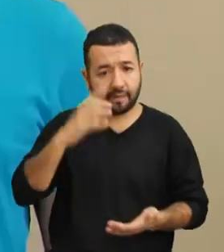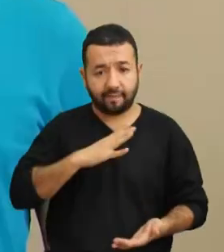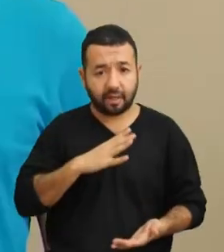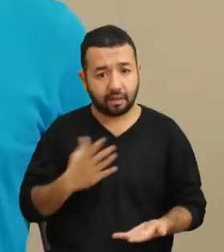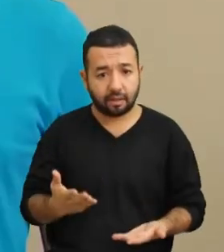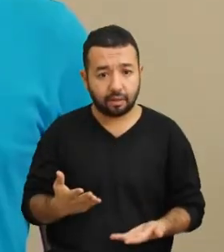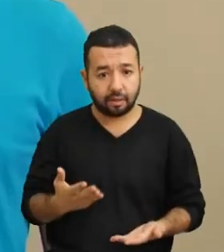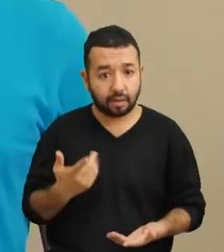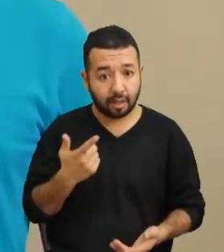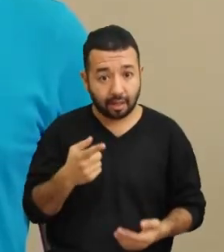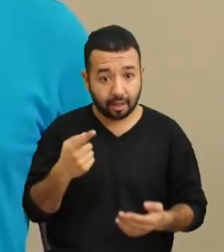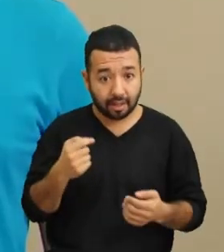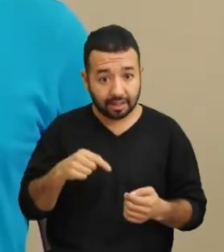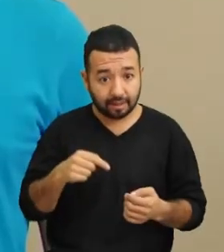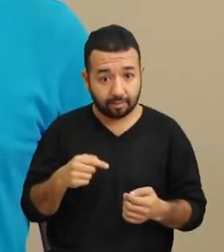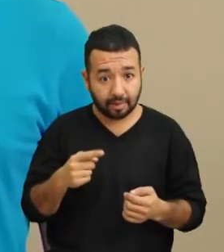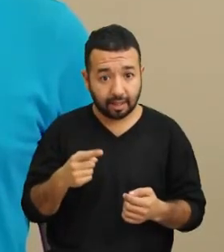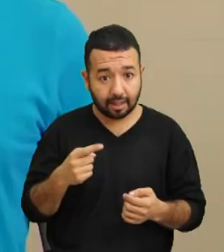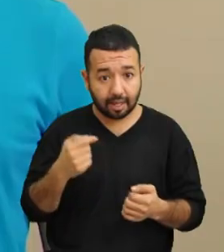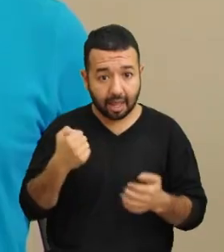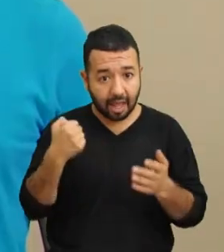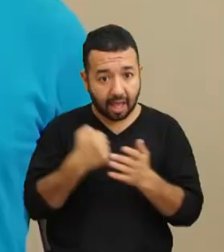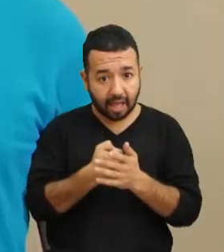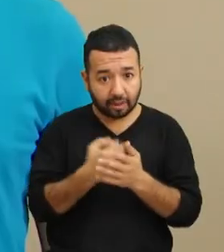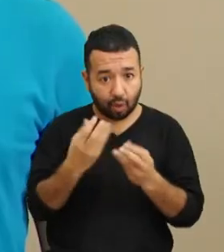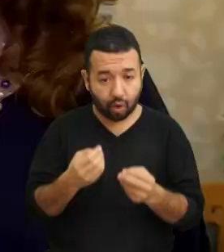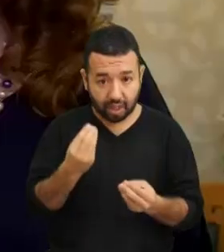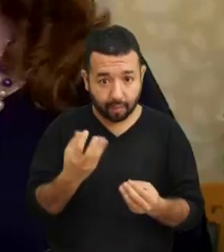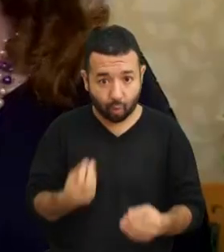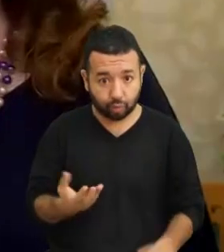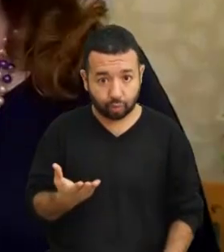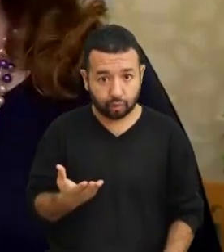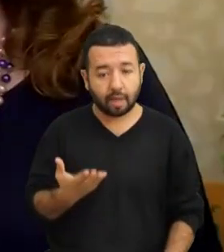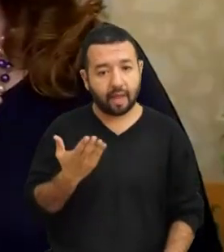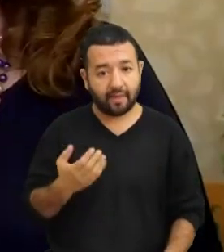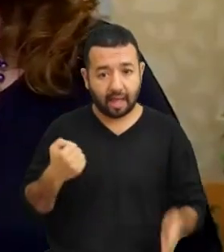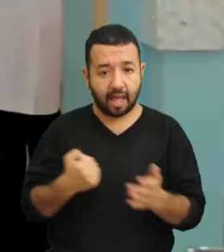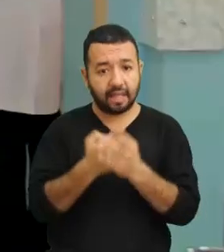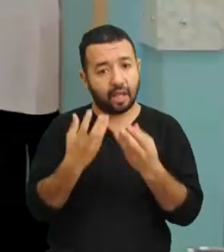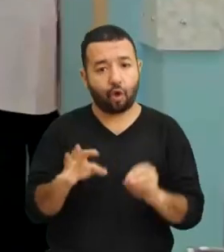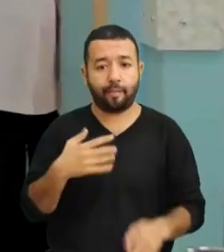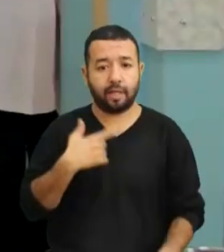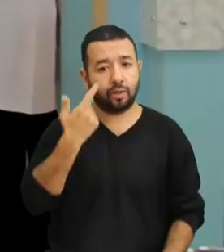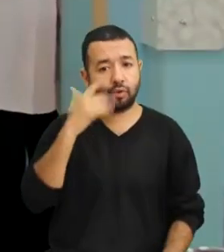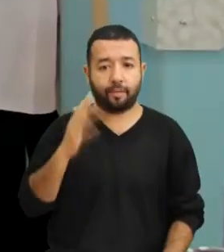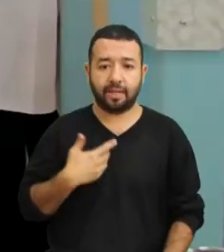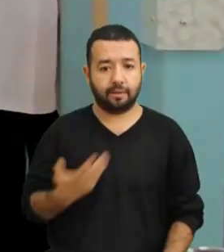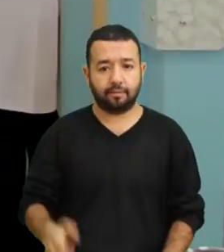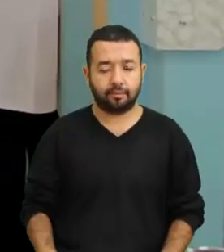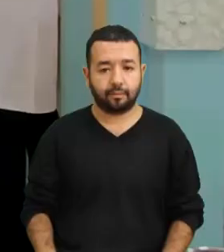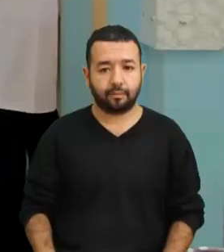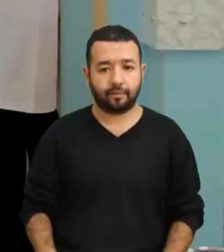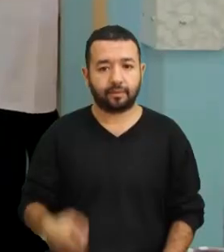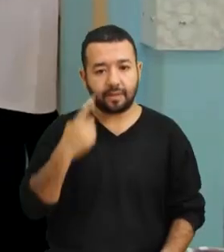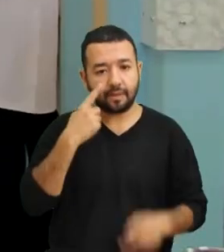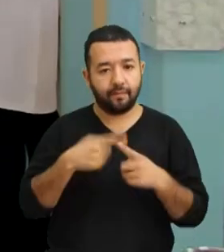olabilirdi. Yani ne yani, şimdi bir bakıma bu kazanın olması iyi mi oldu yani? Kesinlikle. Yoksa asla fark edemezdi.